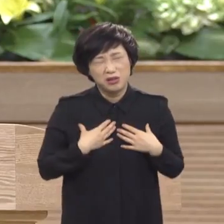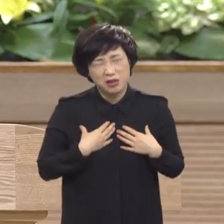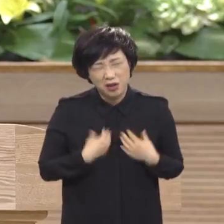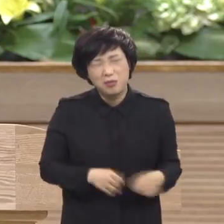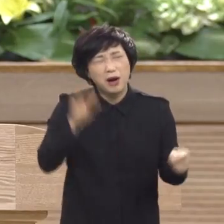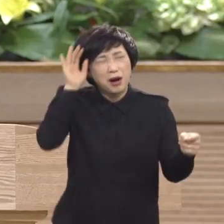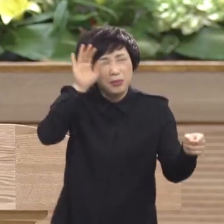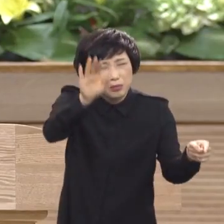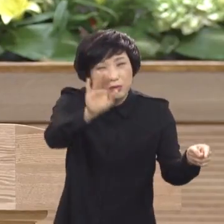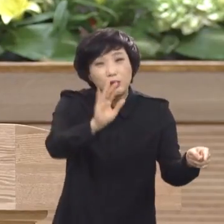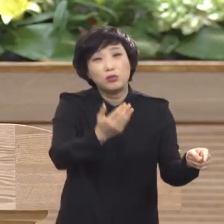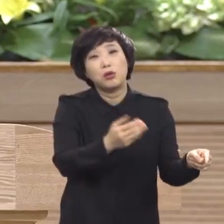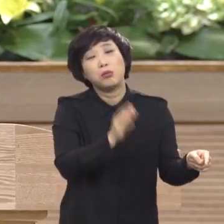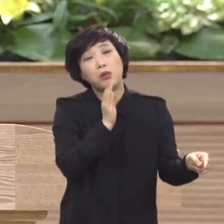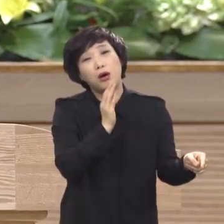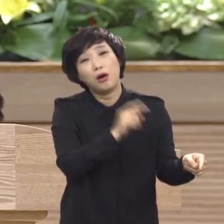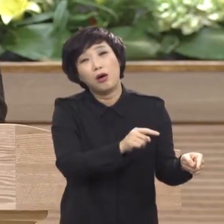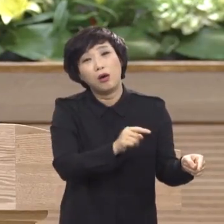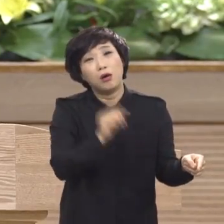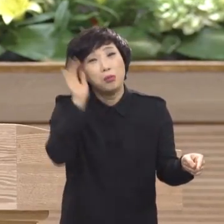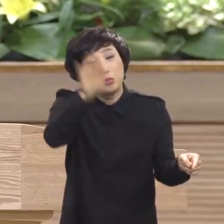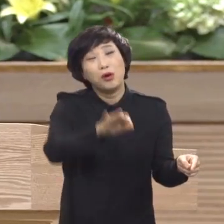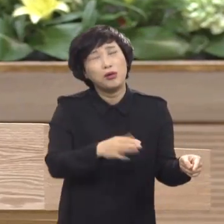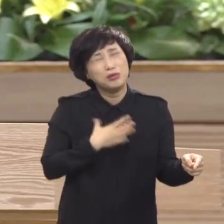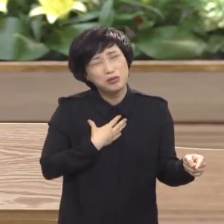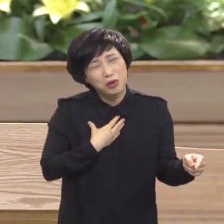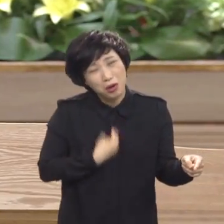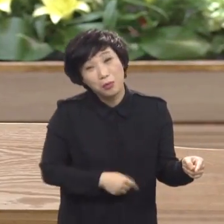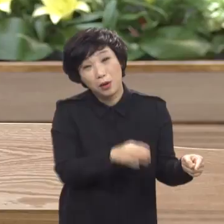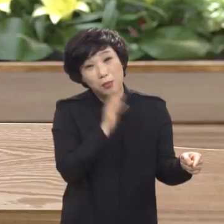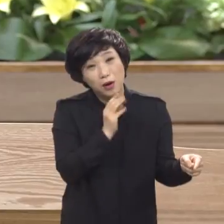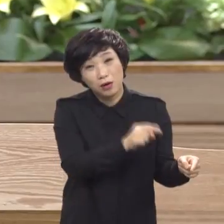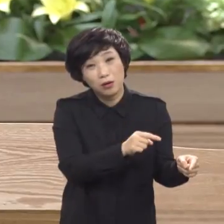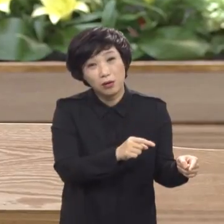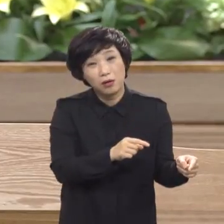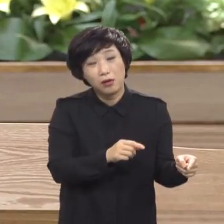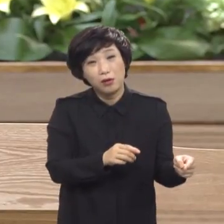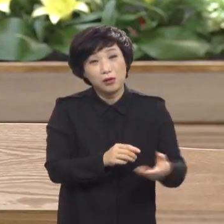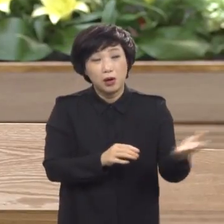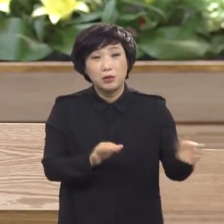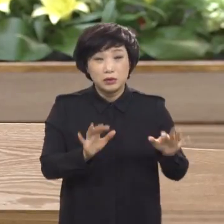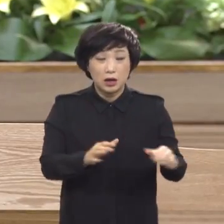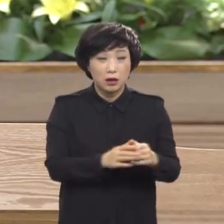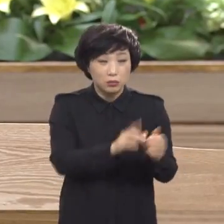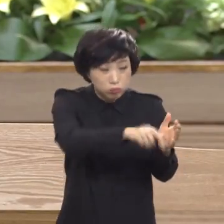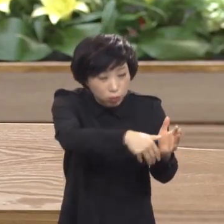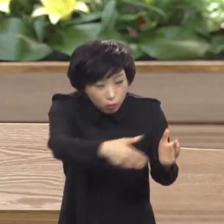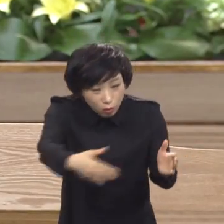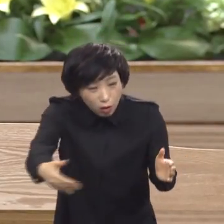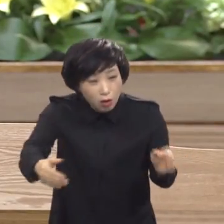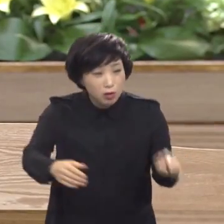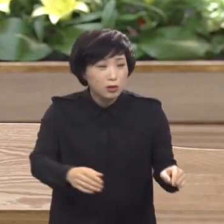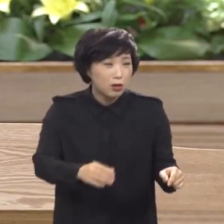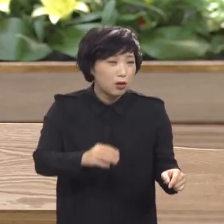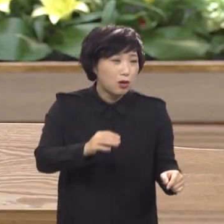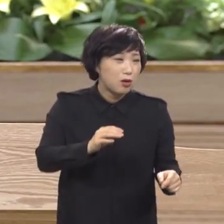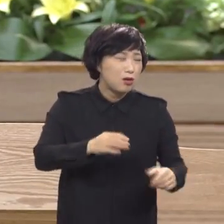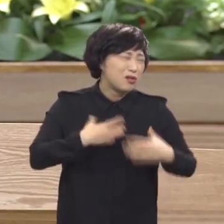내일을 기다리고 있느냐, 얼마나 절망이 오는 세월 앞에 기다리고